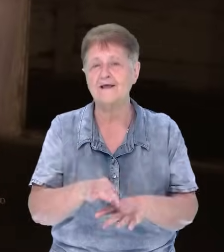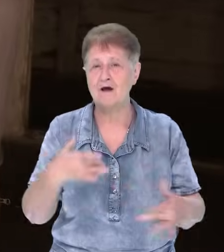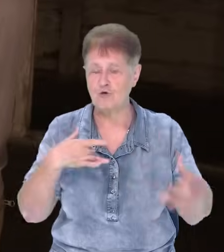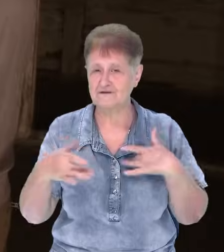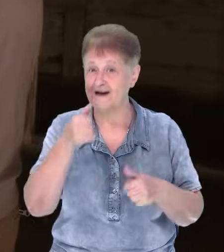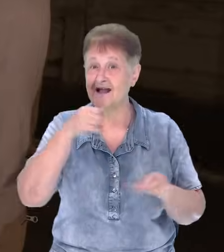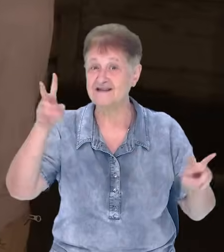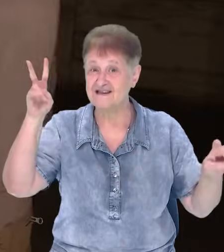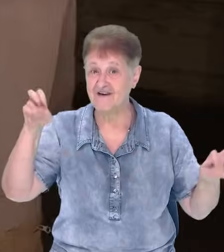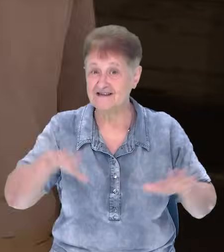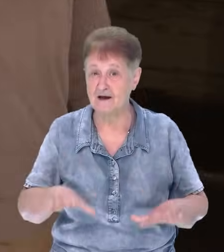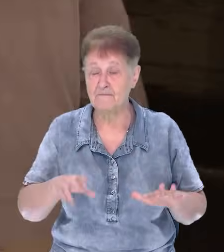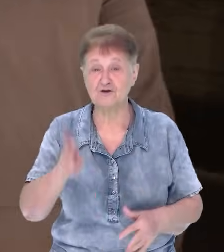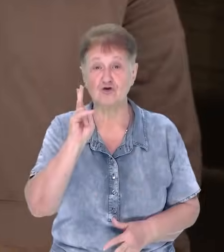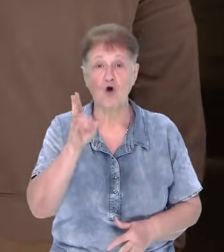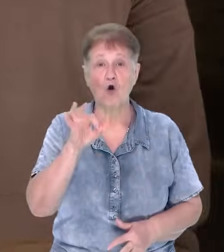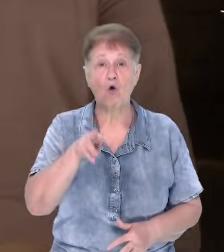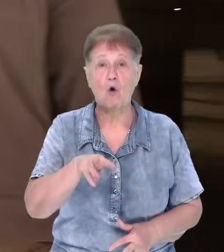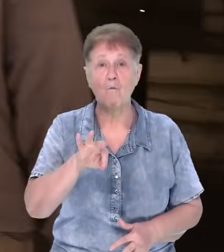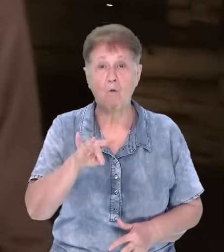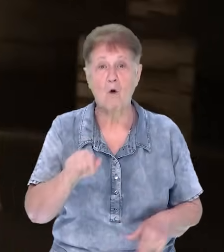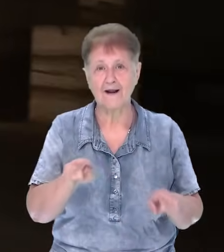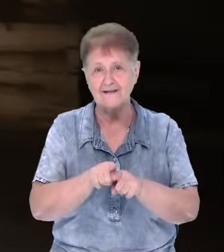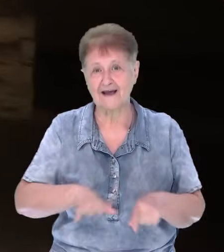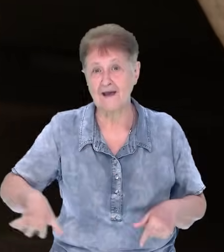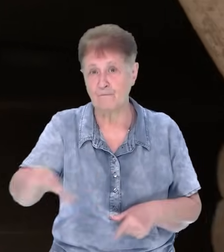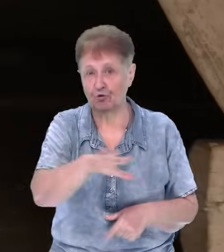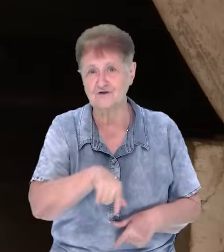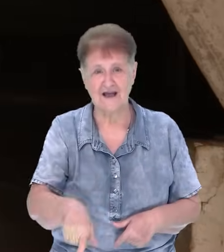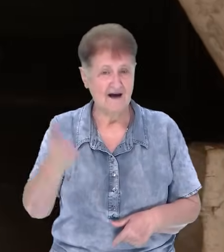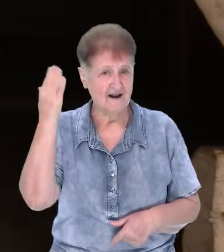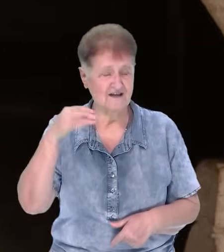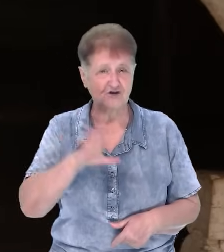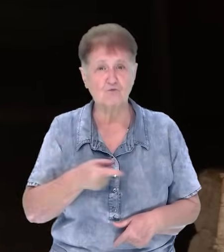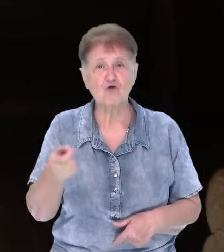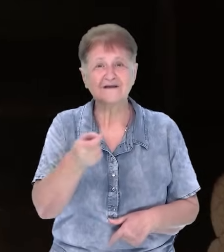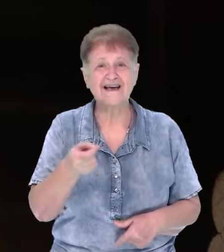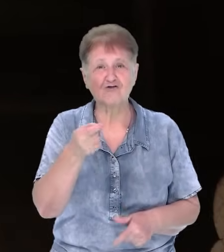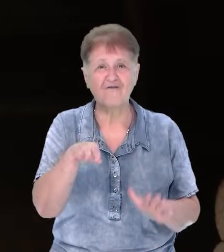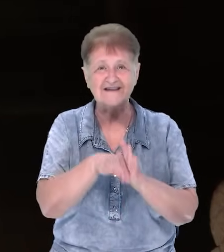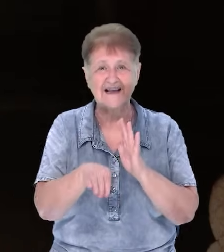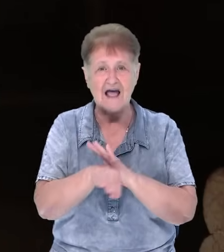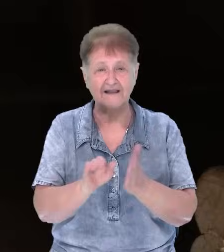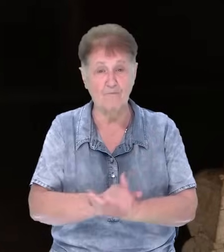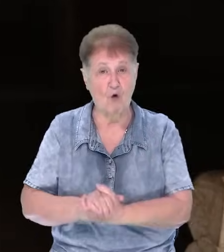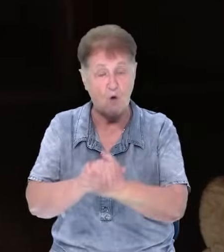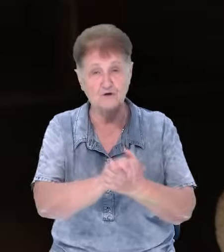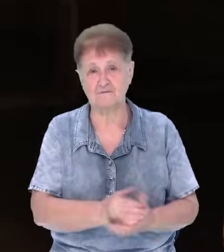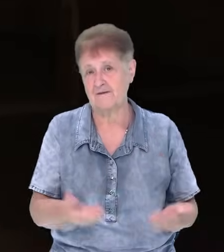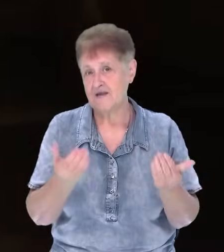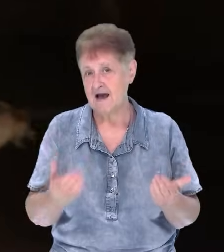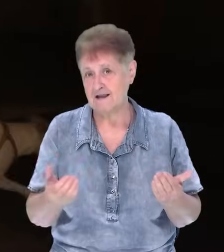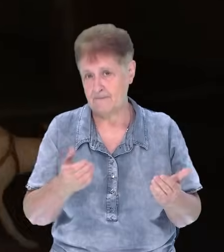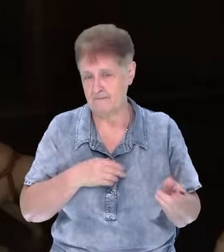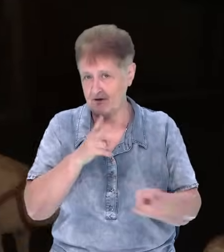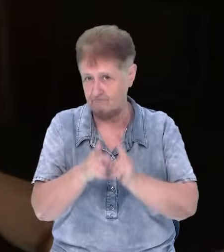комора. Це такий простір, він колись був зерновим складом колгоспним, а тепер